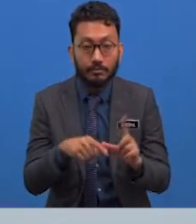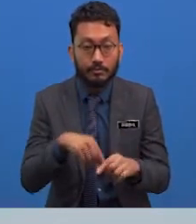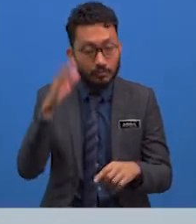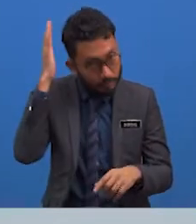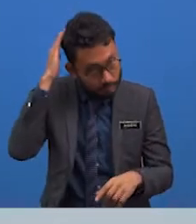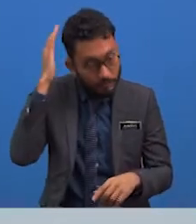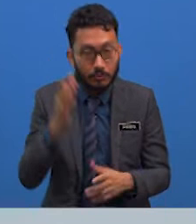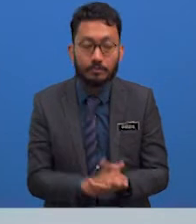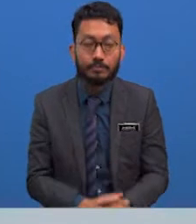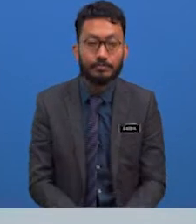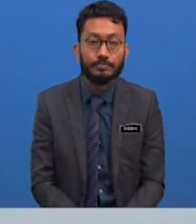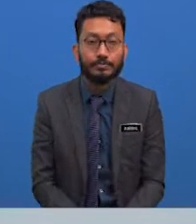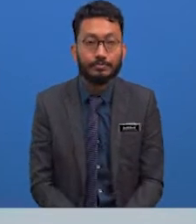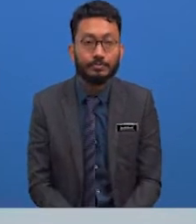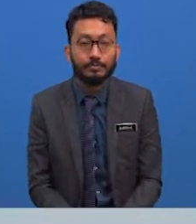tunduk.